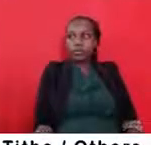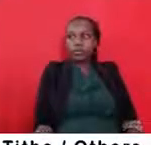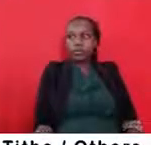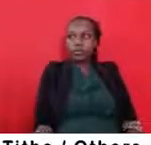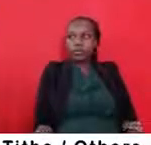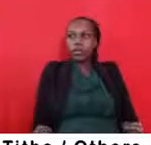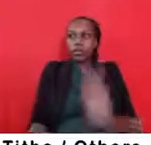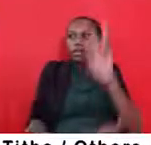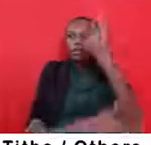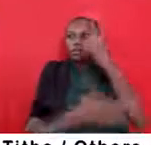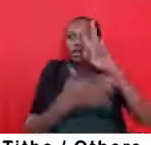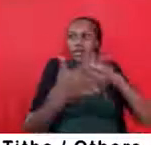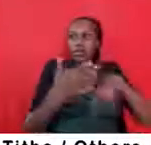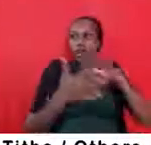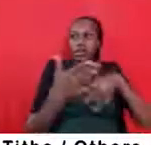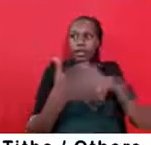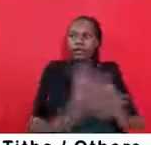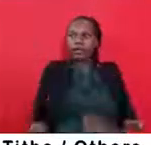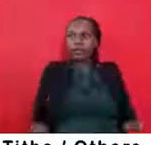Somo la pili.